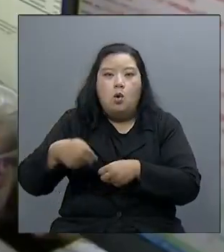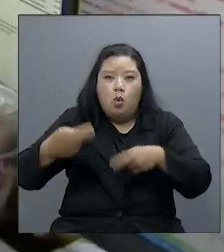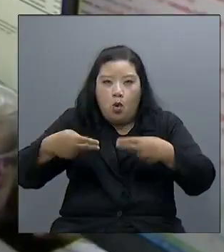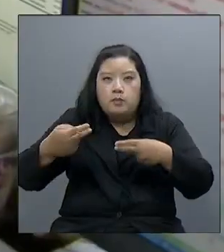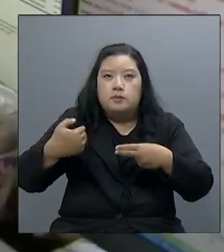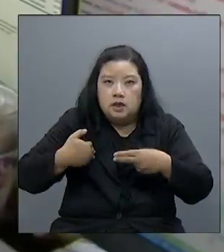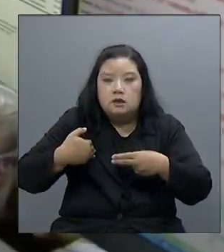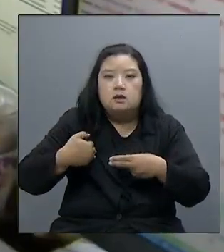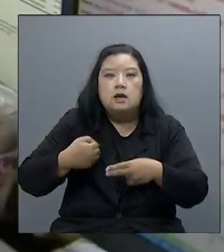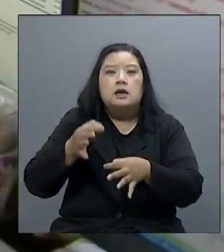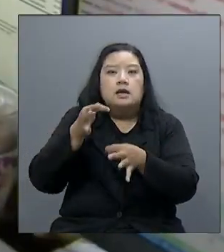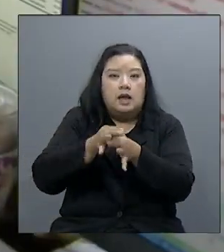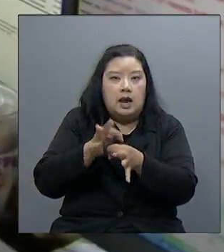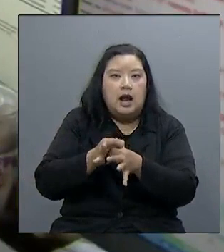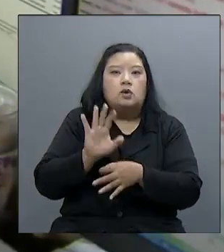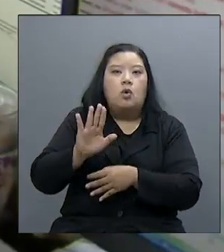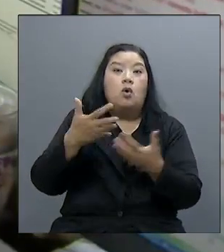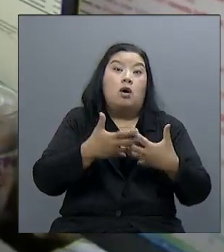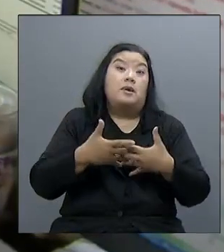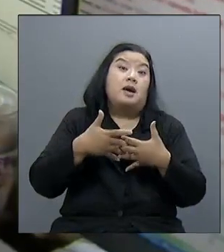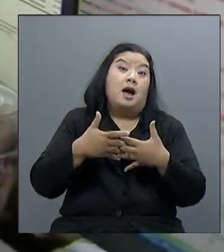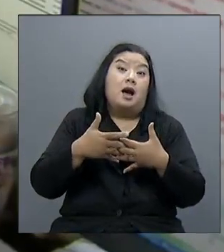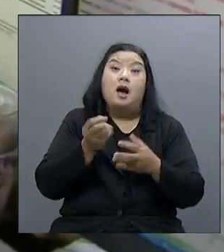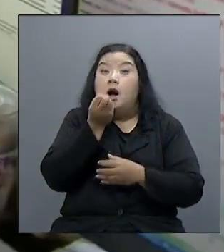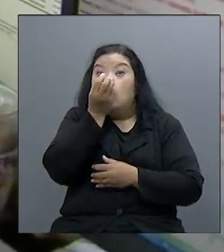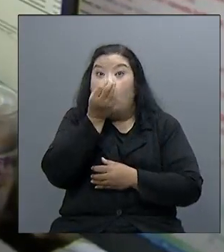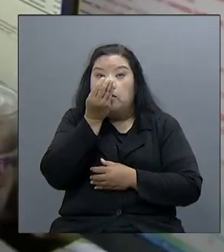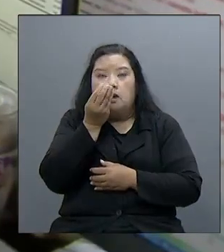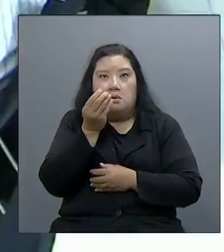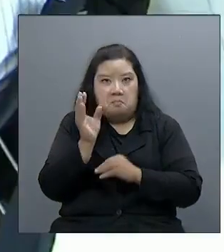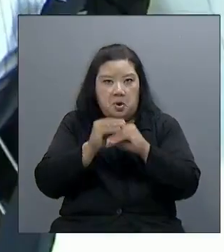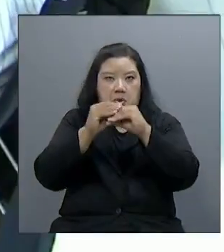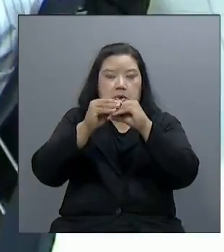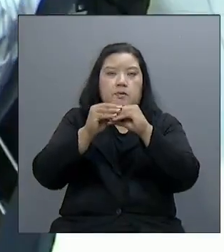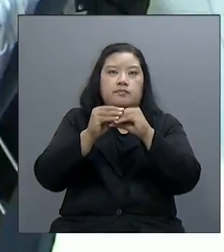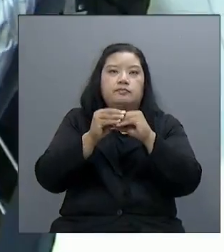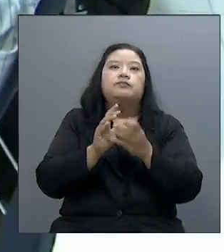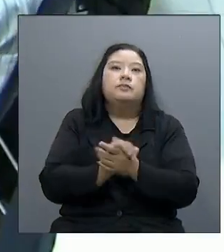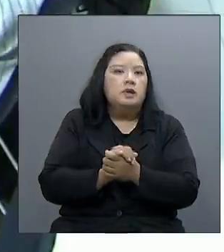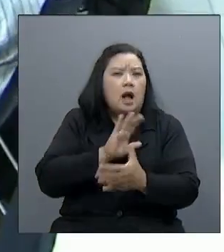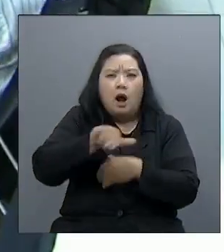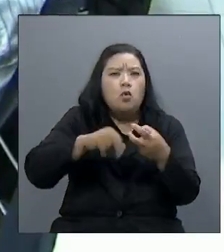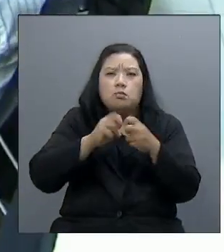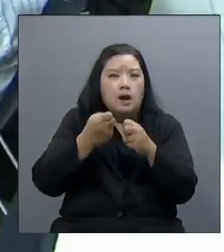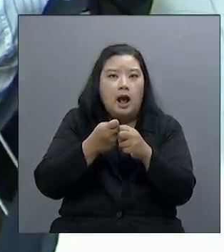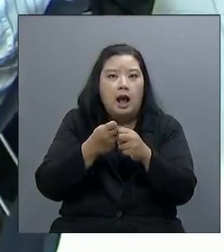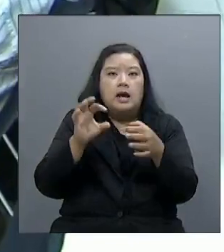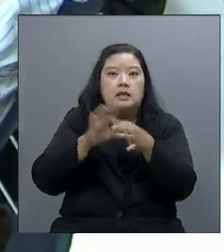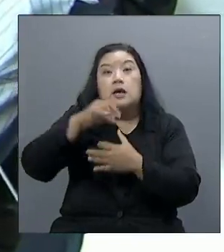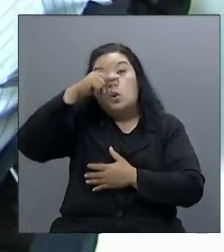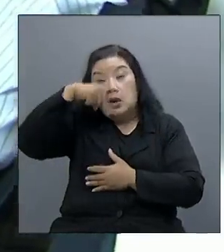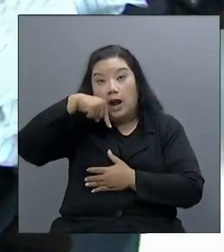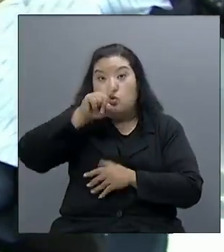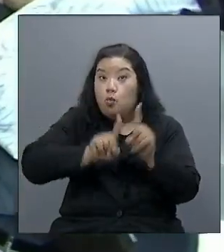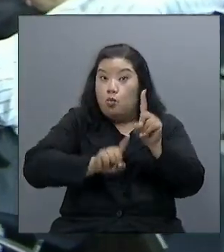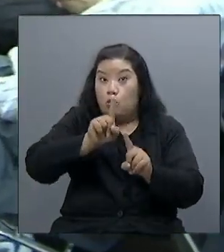กลางสหรัฐยังคงอัตราดอกเบี้ยนโยบายในระดับสูงต่อไปทำให้ดัชนีหุ้นไทยนะคะอาจจะ